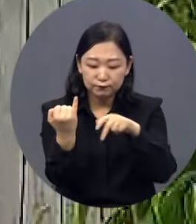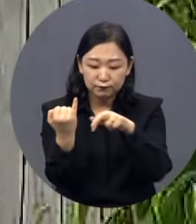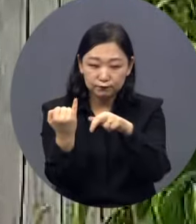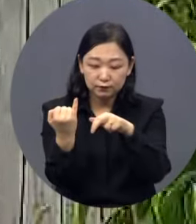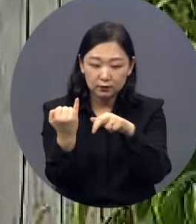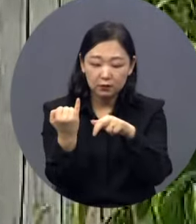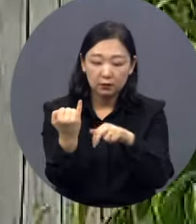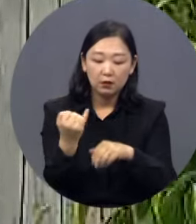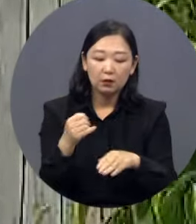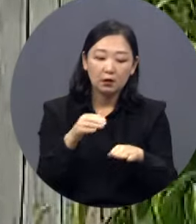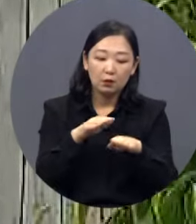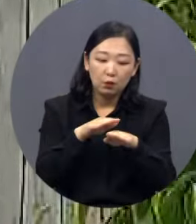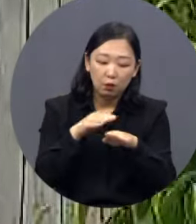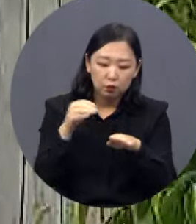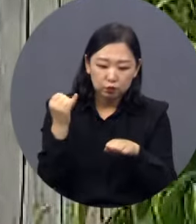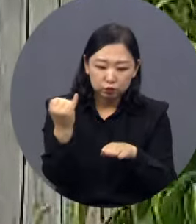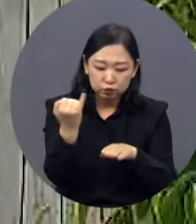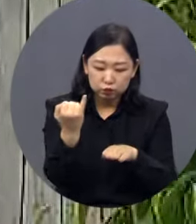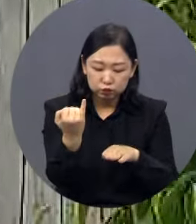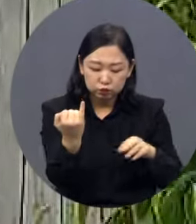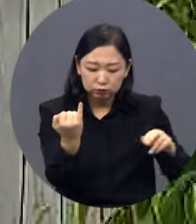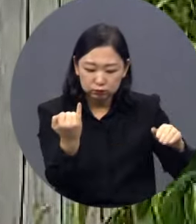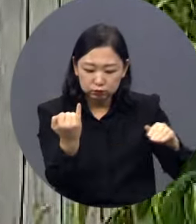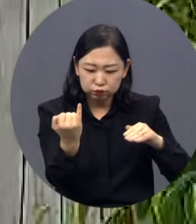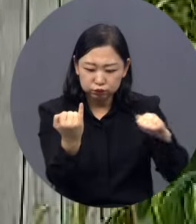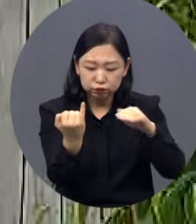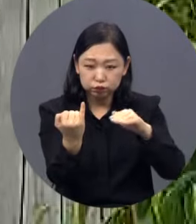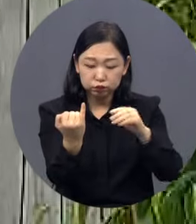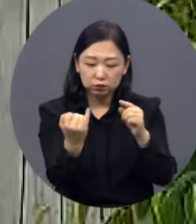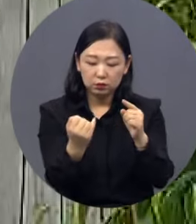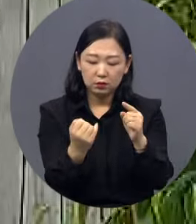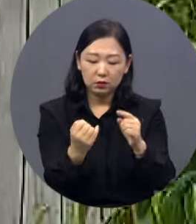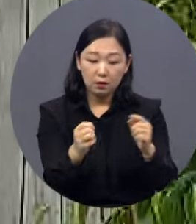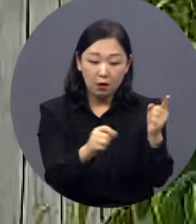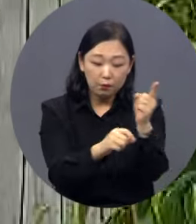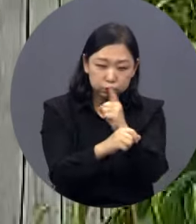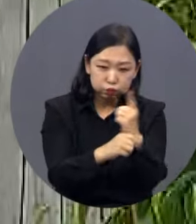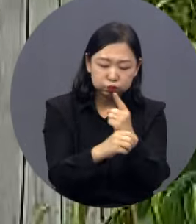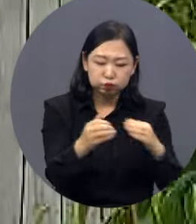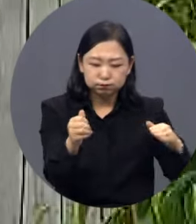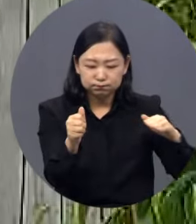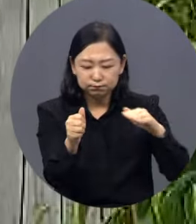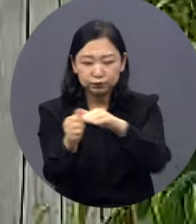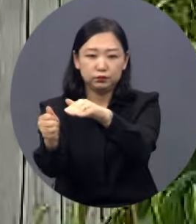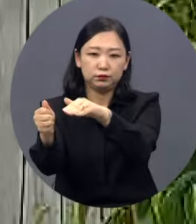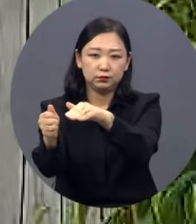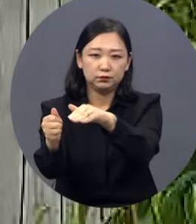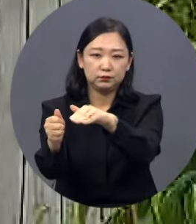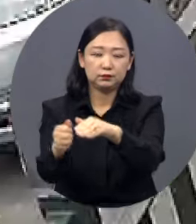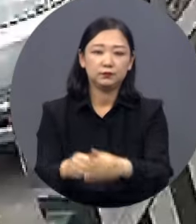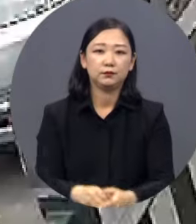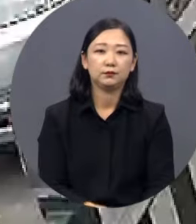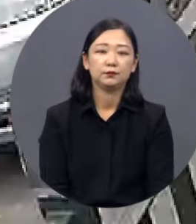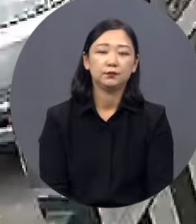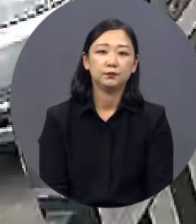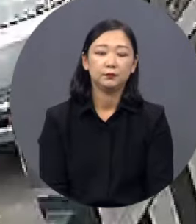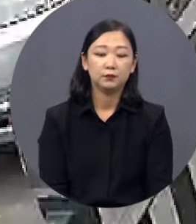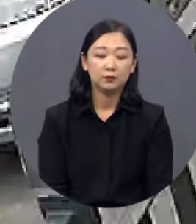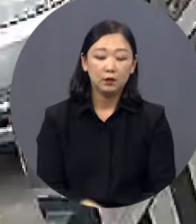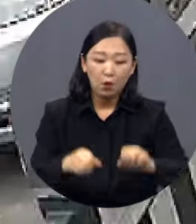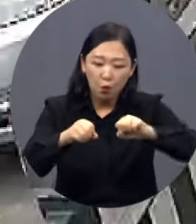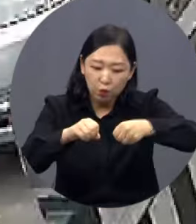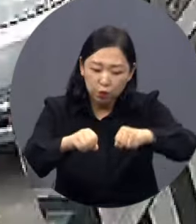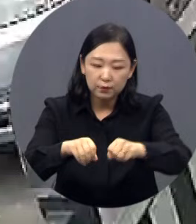그 뒤로 천천히 다가오던 차량 한 대가 갑자기 속도를 올리더니 여성을 들이받고 돌진합니다 주차된